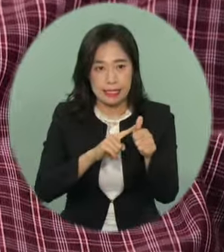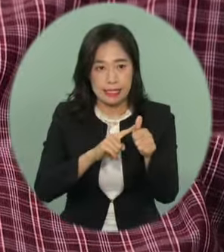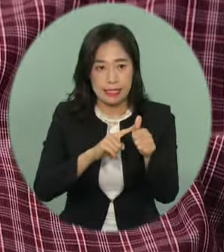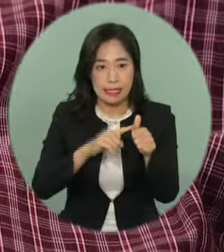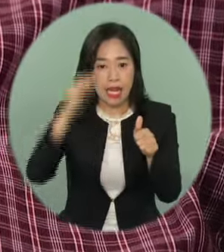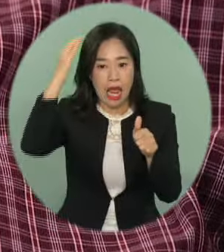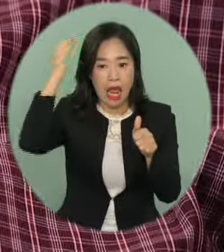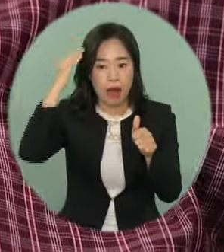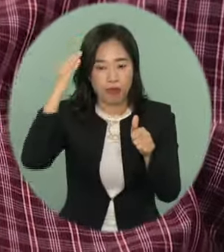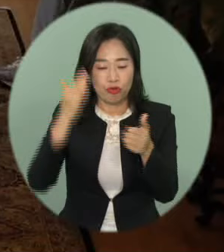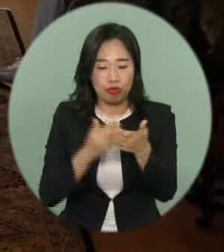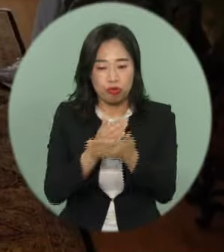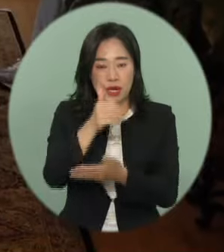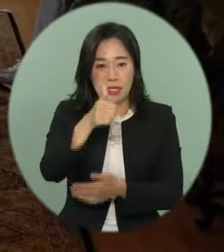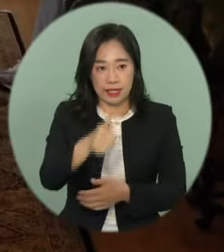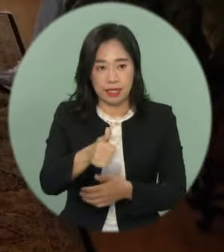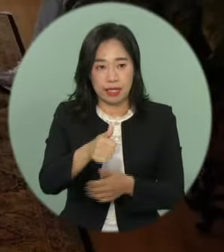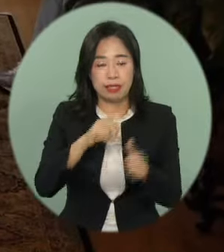한과장입니다